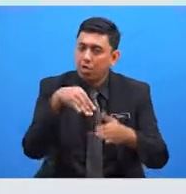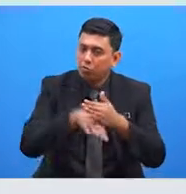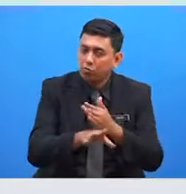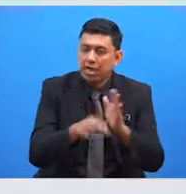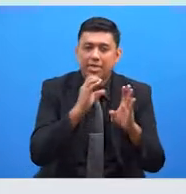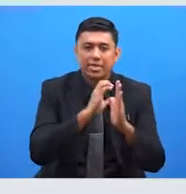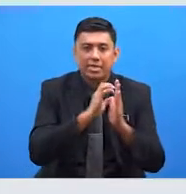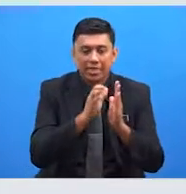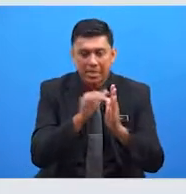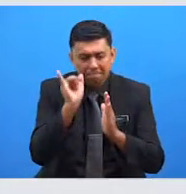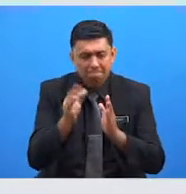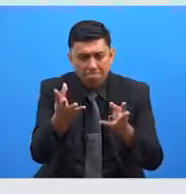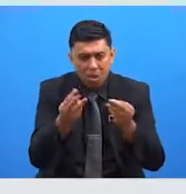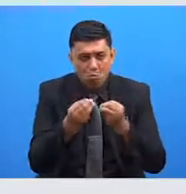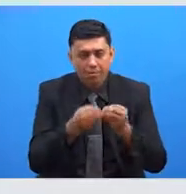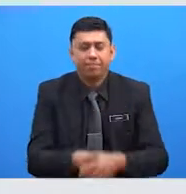dikehendaki.